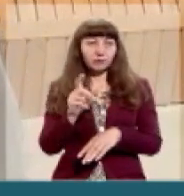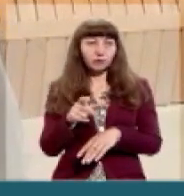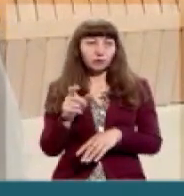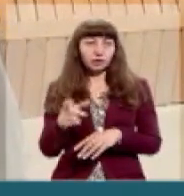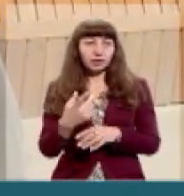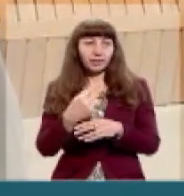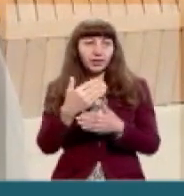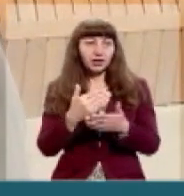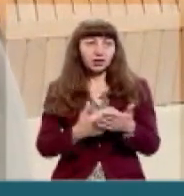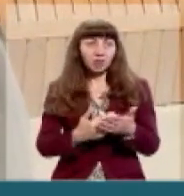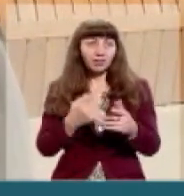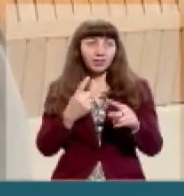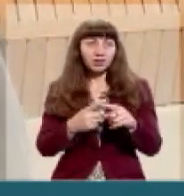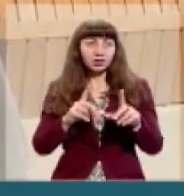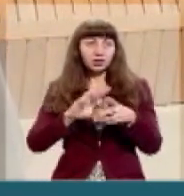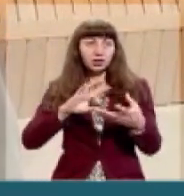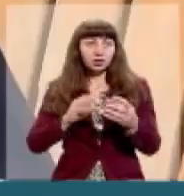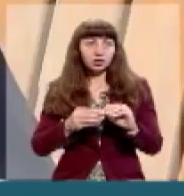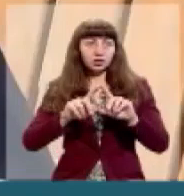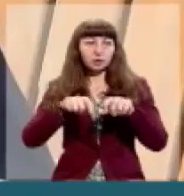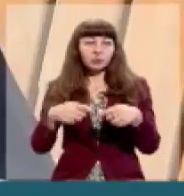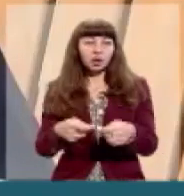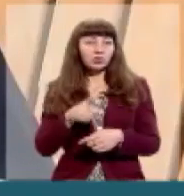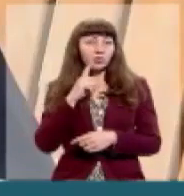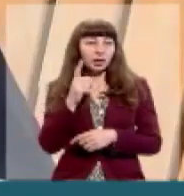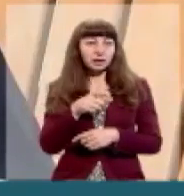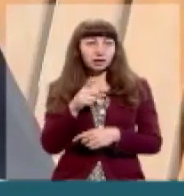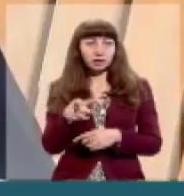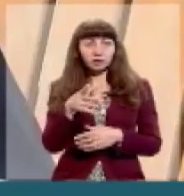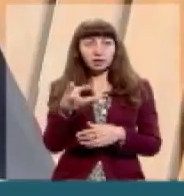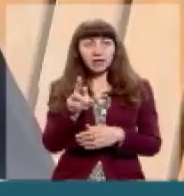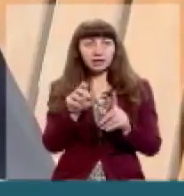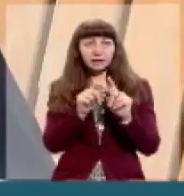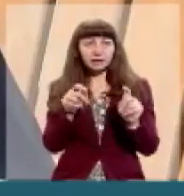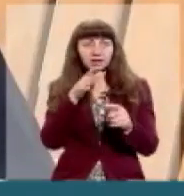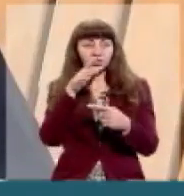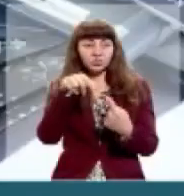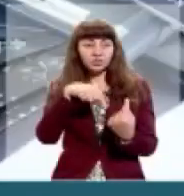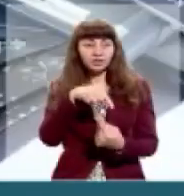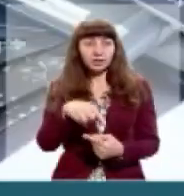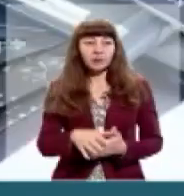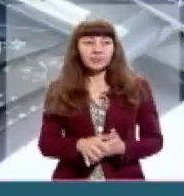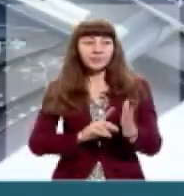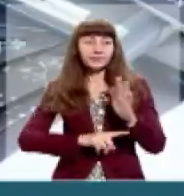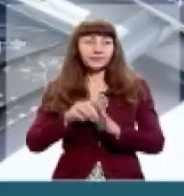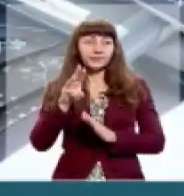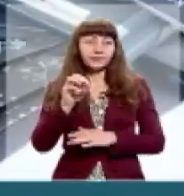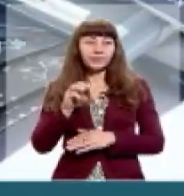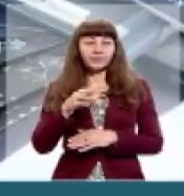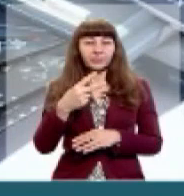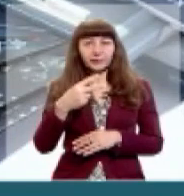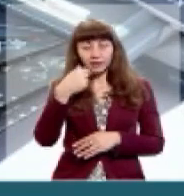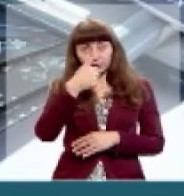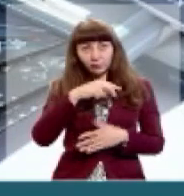жеке кәсібін ашуға қолайлы болып табылады. Еске сала, 2022 жылдың наурыз айынан бастап елімізде жастар практикасы